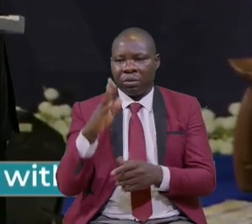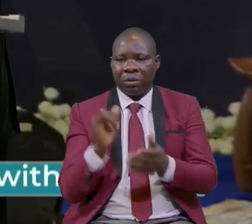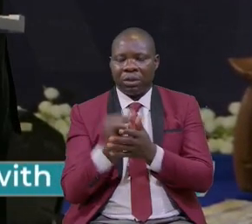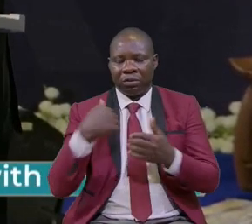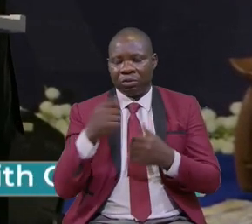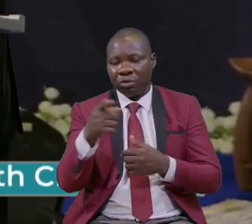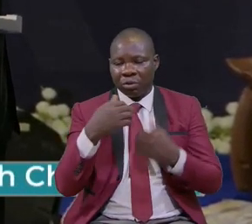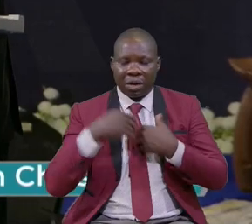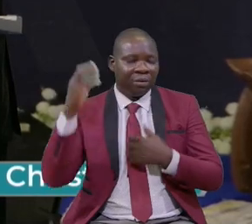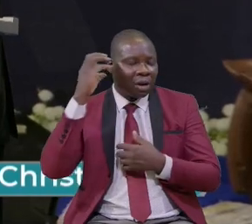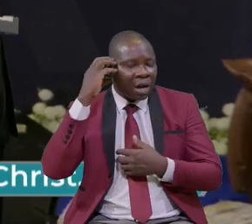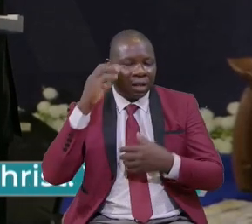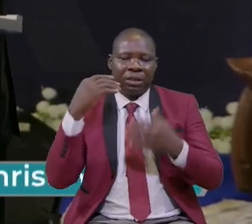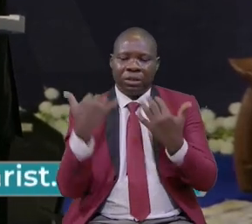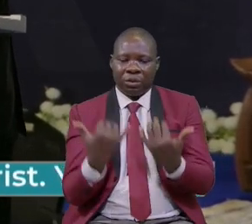parvenue.